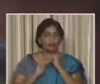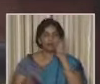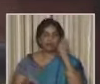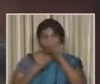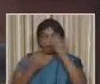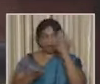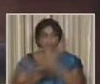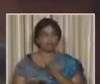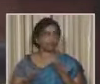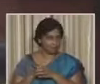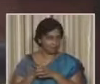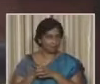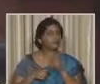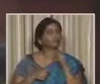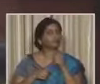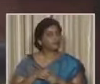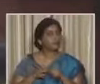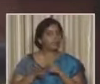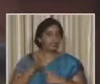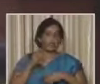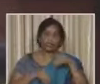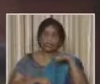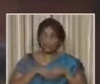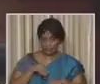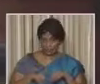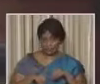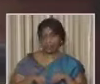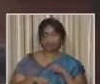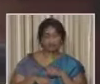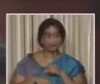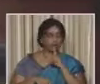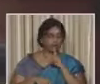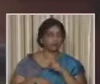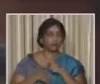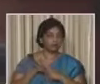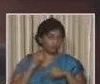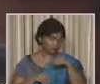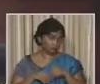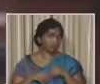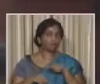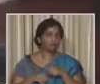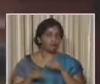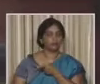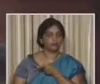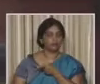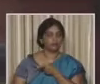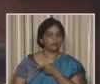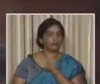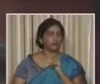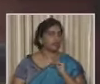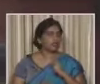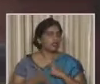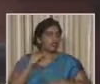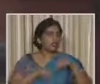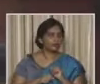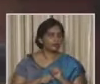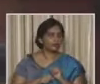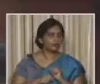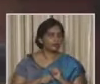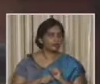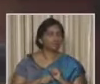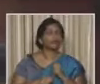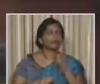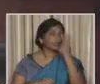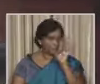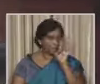போன தரப்பினர். ஒருவர் கேட்கின்றார், இதிலே அரசியல் இருக்கின்றதா என்று. ஆம், இருக்கின்றது. இதிலுள்ள அரசியல்